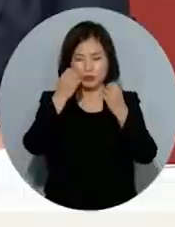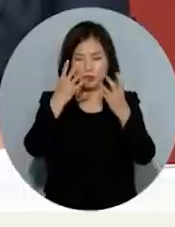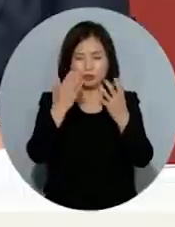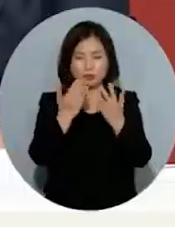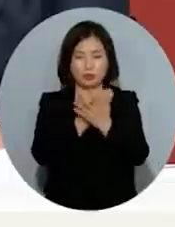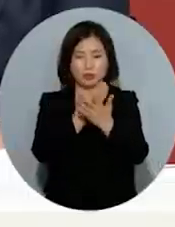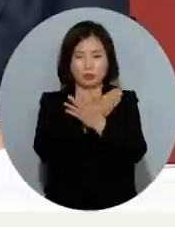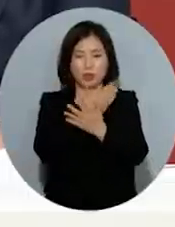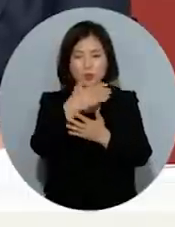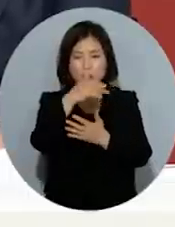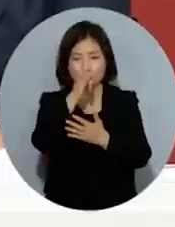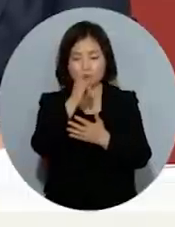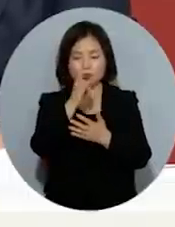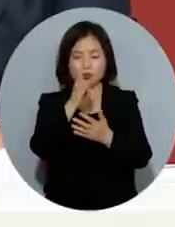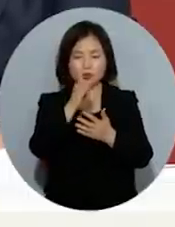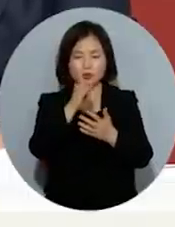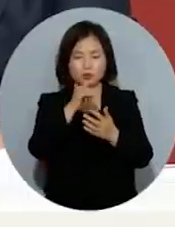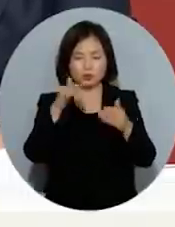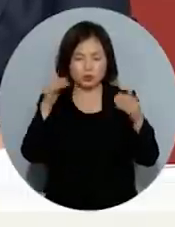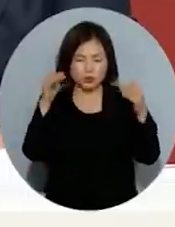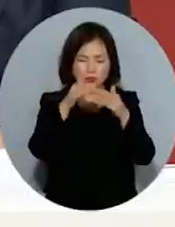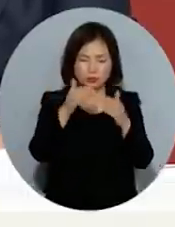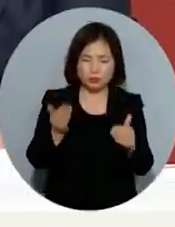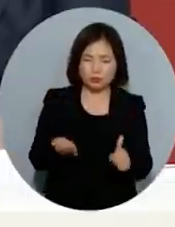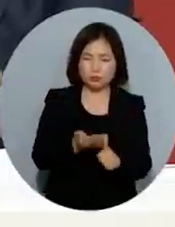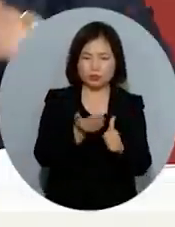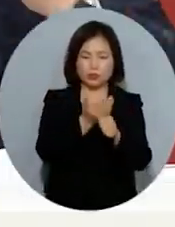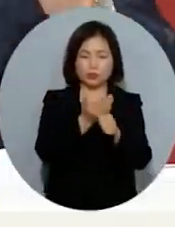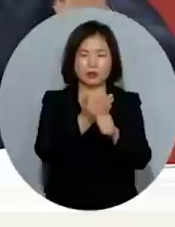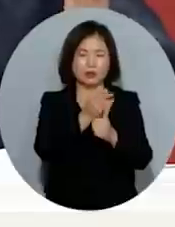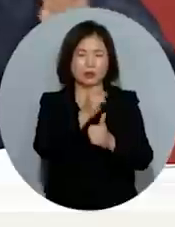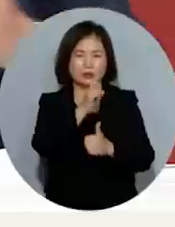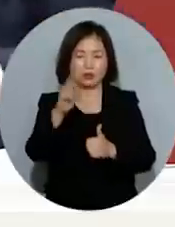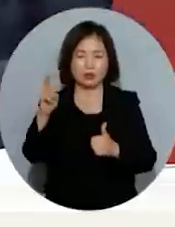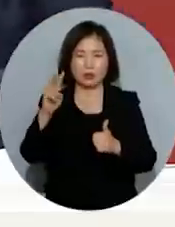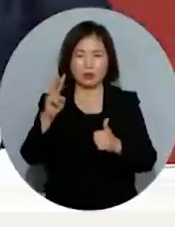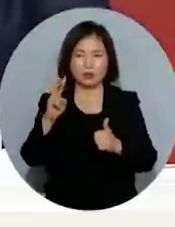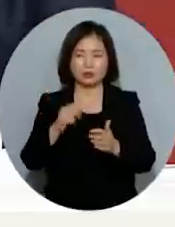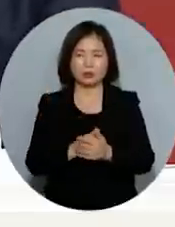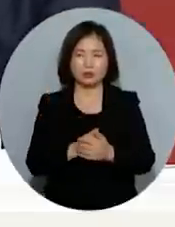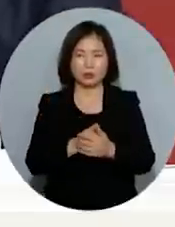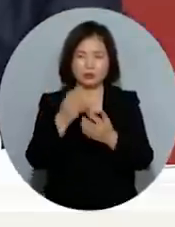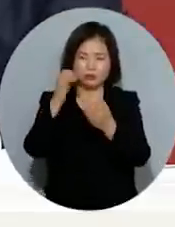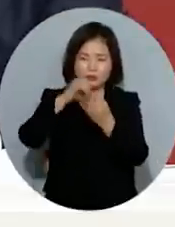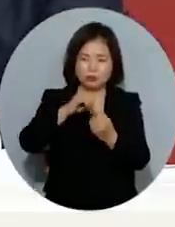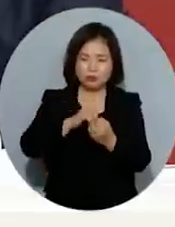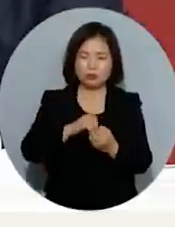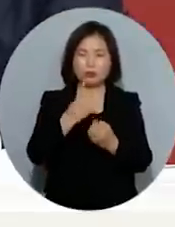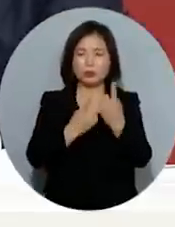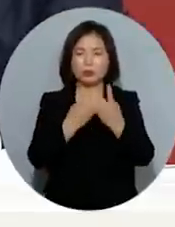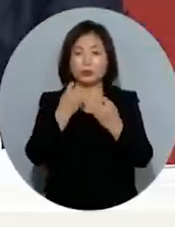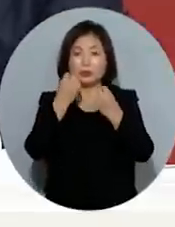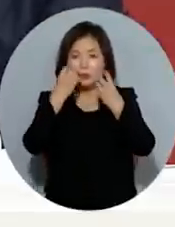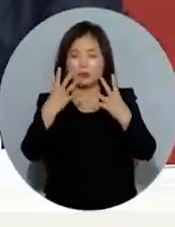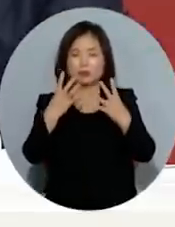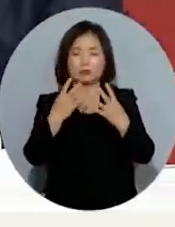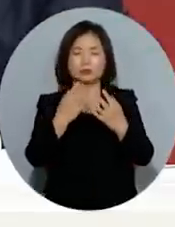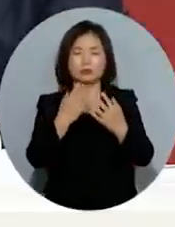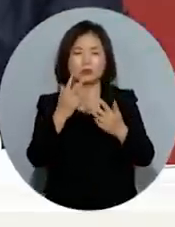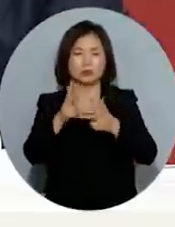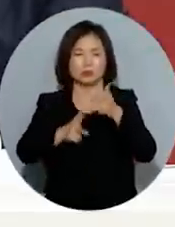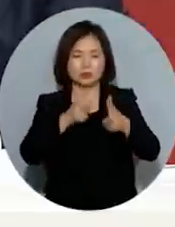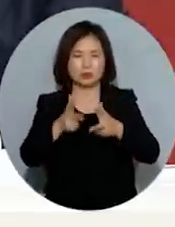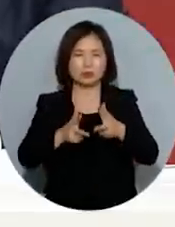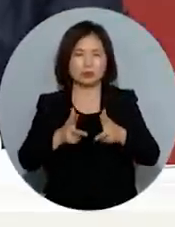산업을 집중적으로 육성을 시켜야 뭔가 새로운 그 먹거리가 나와야 된다고 저는 생각합니다.